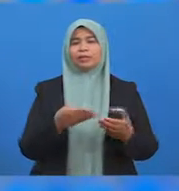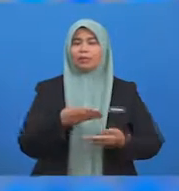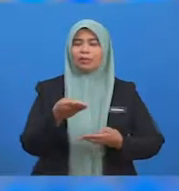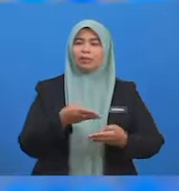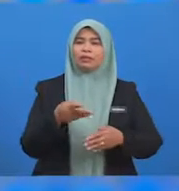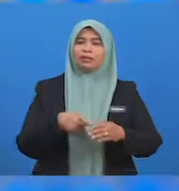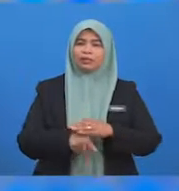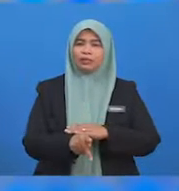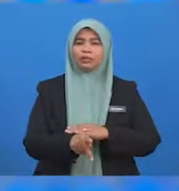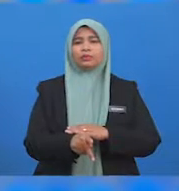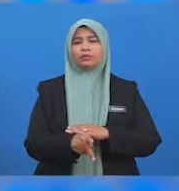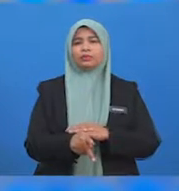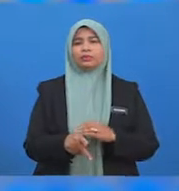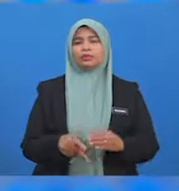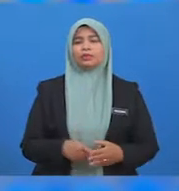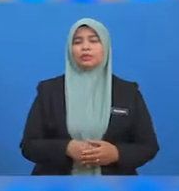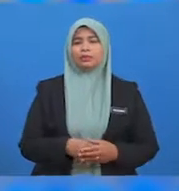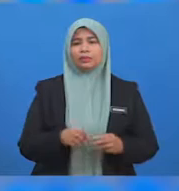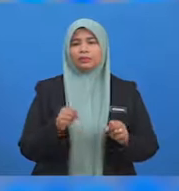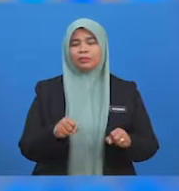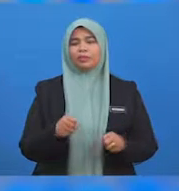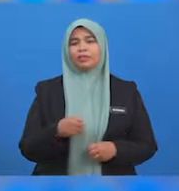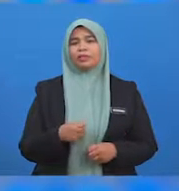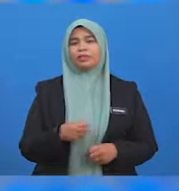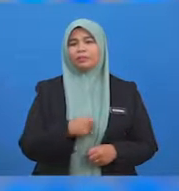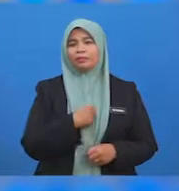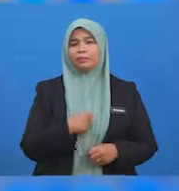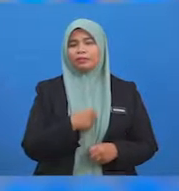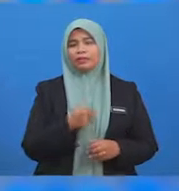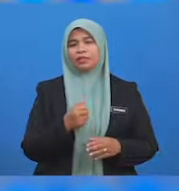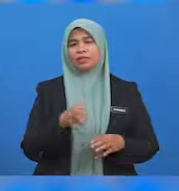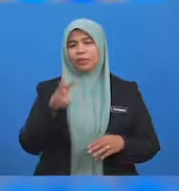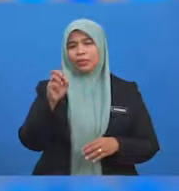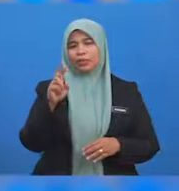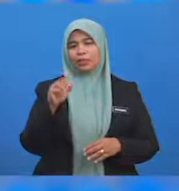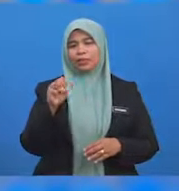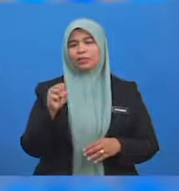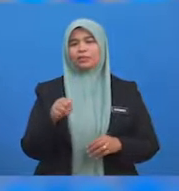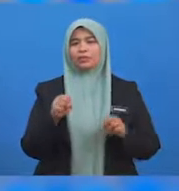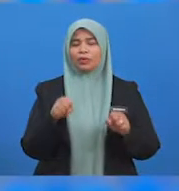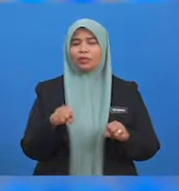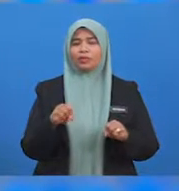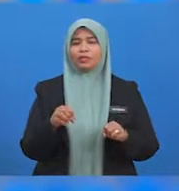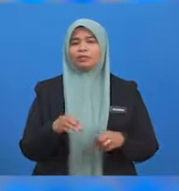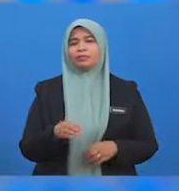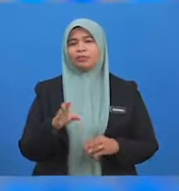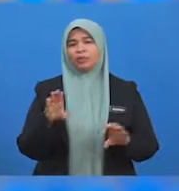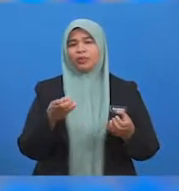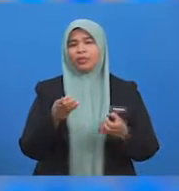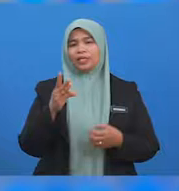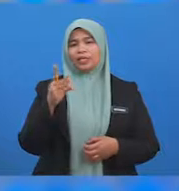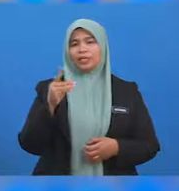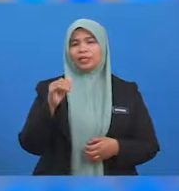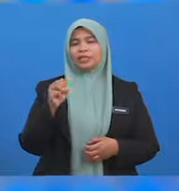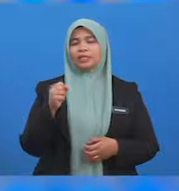mematikan atau dengan memaafkan si pembunuh, si waris layak mendapat diat ataupun